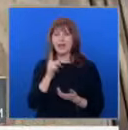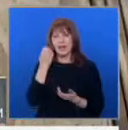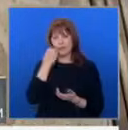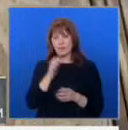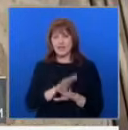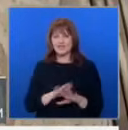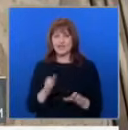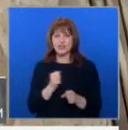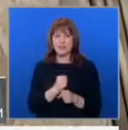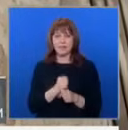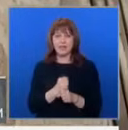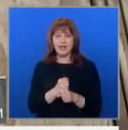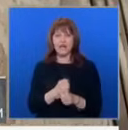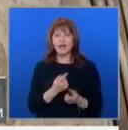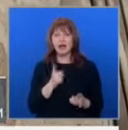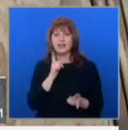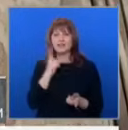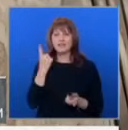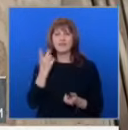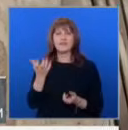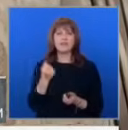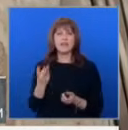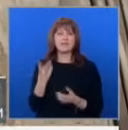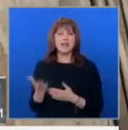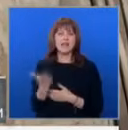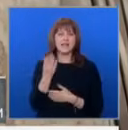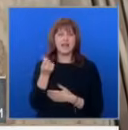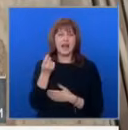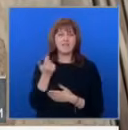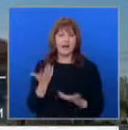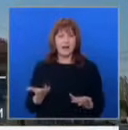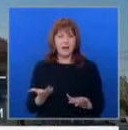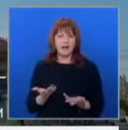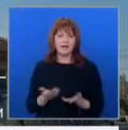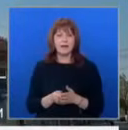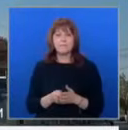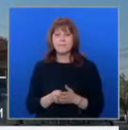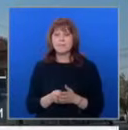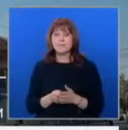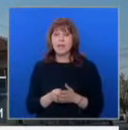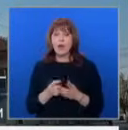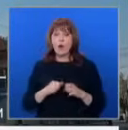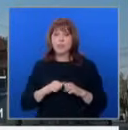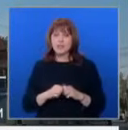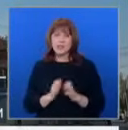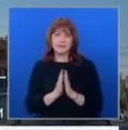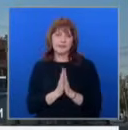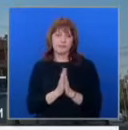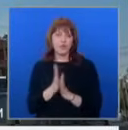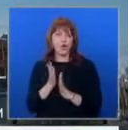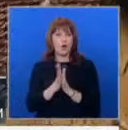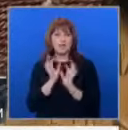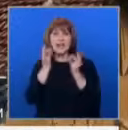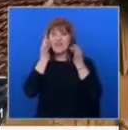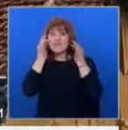работа. 6000 лева му взимали на човека, без да му подмазят капаците и едва вика го изгоня. От община Нова Загора призоваха хората да бъдат